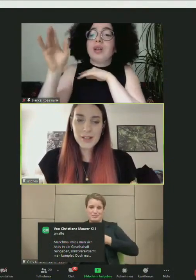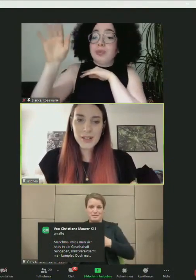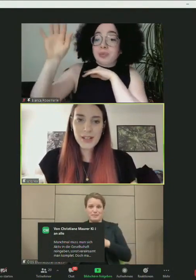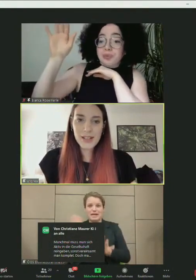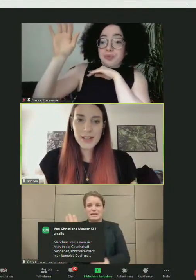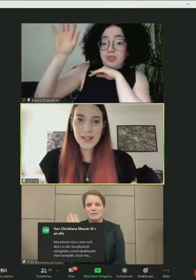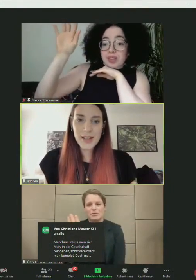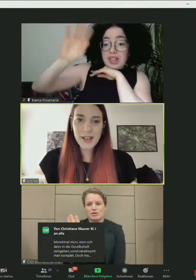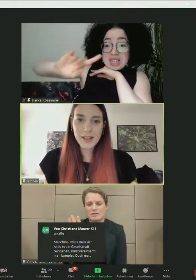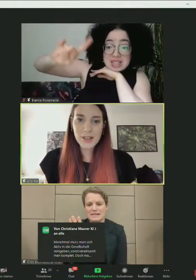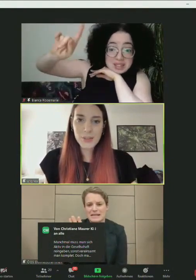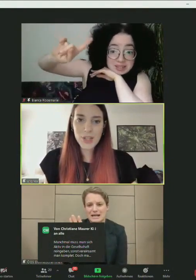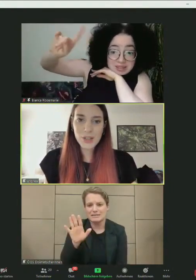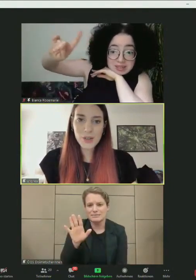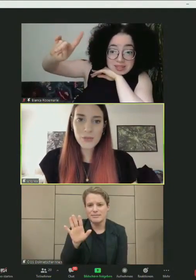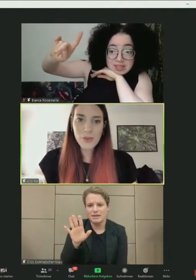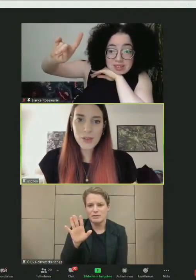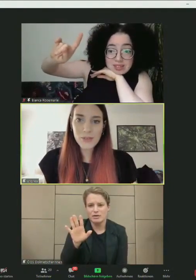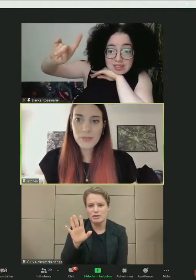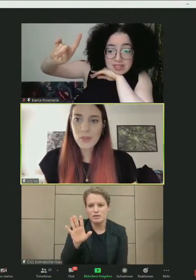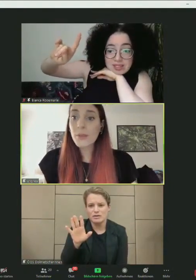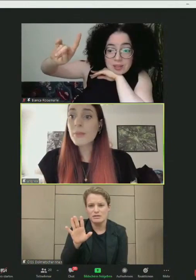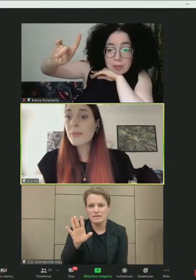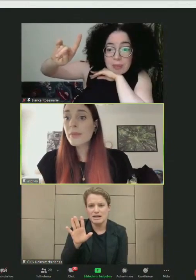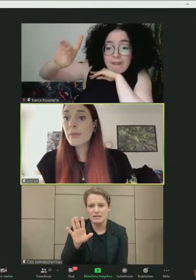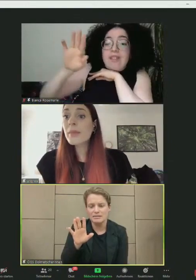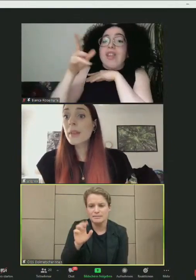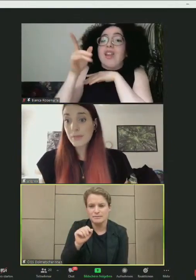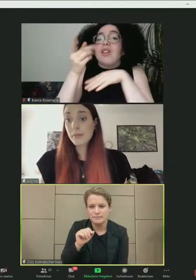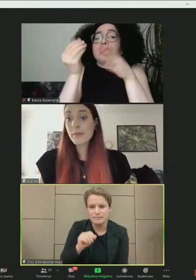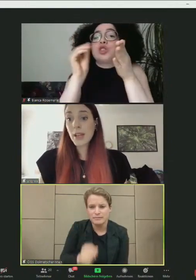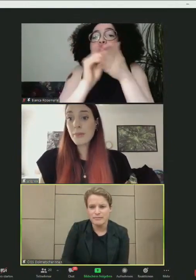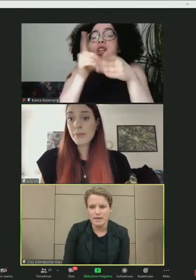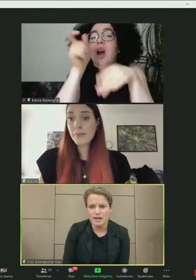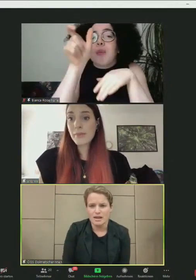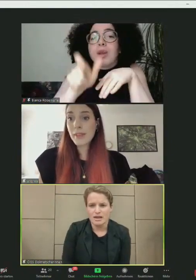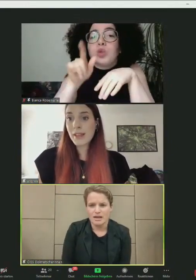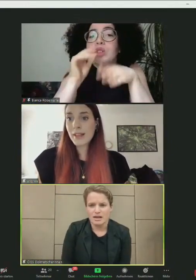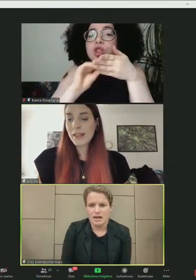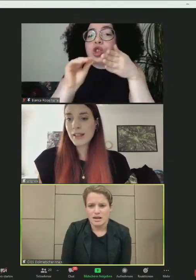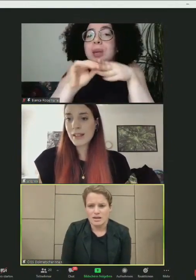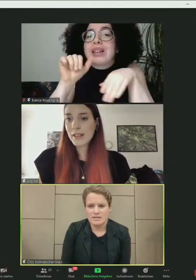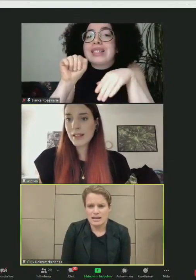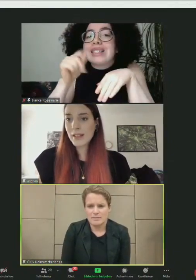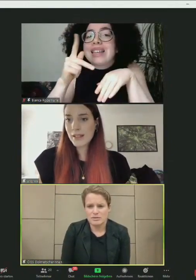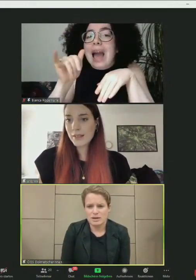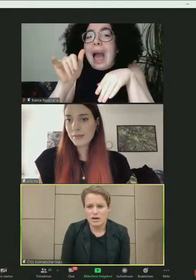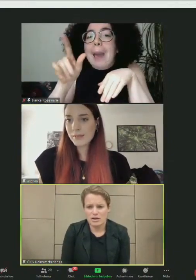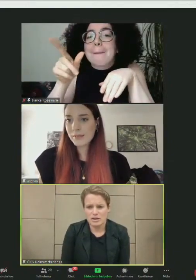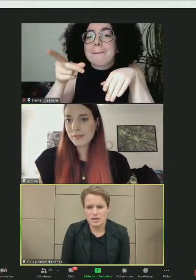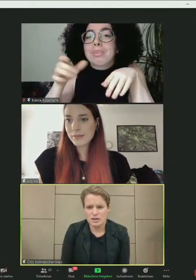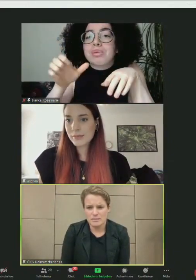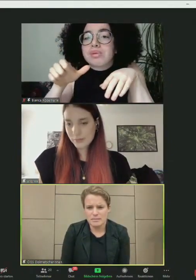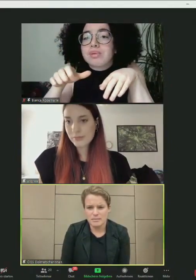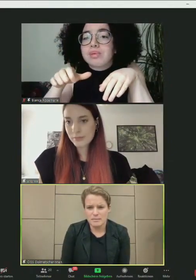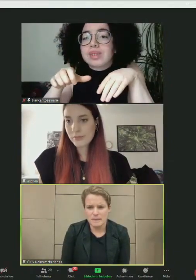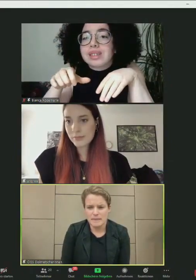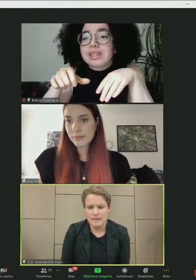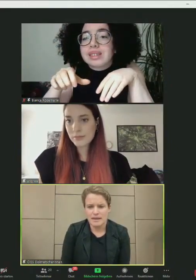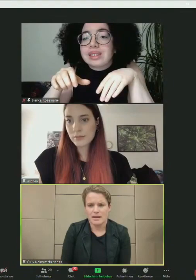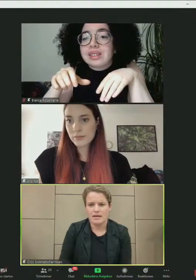So, ich lese diese Nachricht aus dem Chat noch vor. Darf ich noch was sagen? Ja. Eine Person hat auch